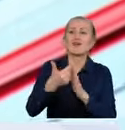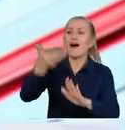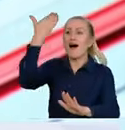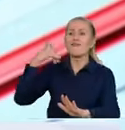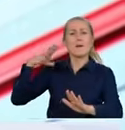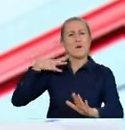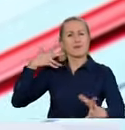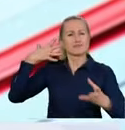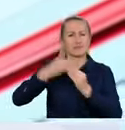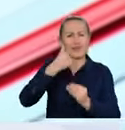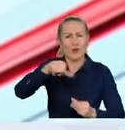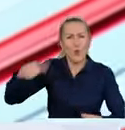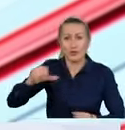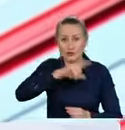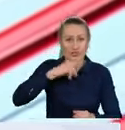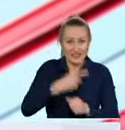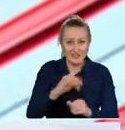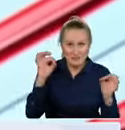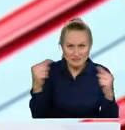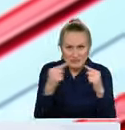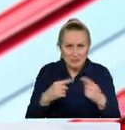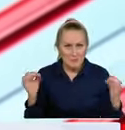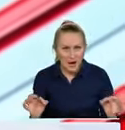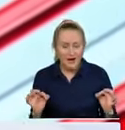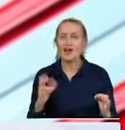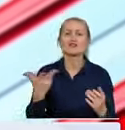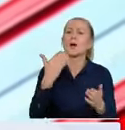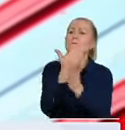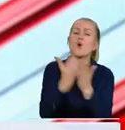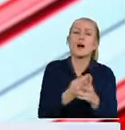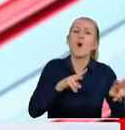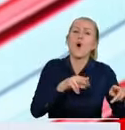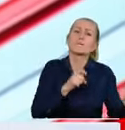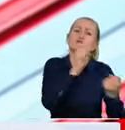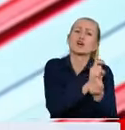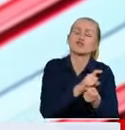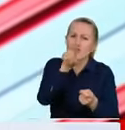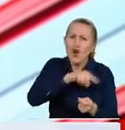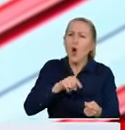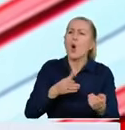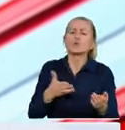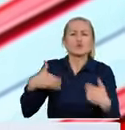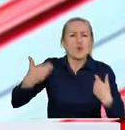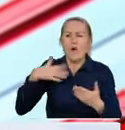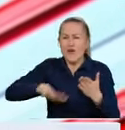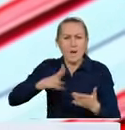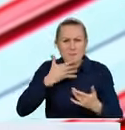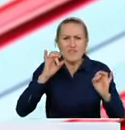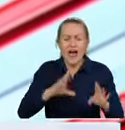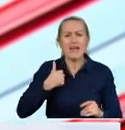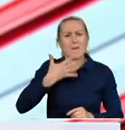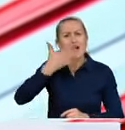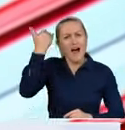ostatnie tygodnie, były na pewno racjonalne. Gdzie jest program onkologiczny, jeżeli mówimy o służbie zdrowia? Ja mówiłem jasno o tym, że choćby